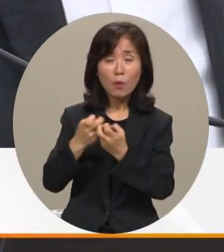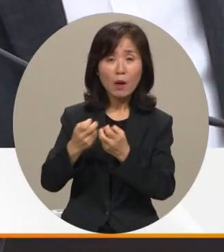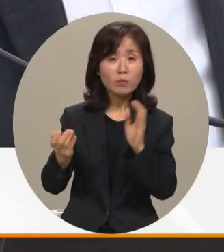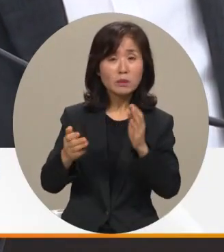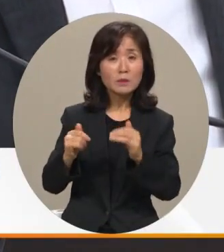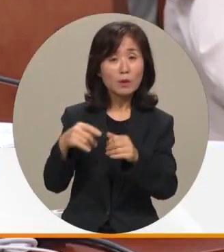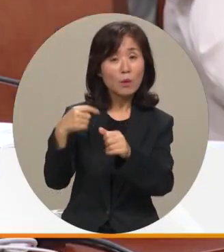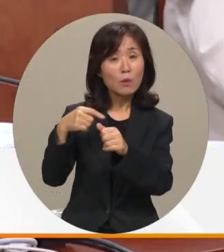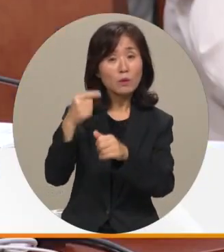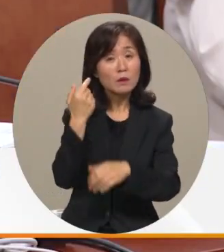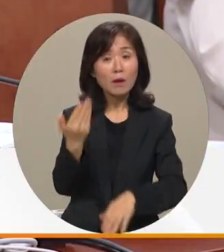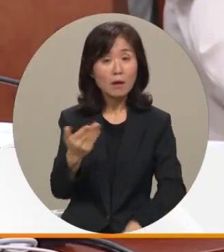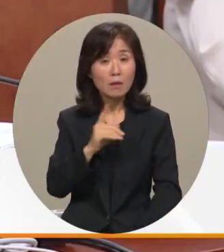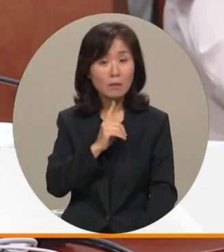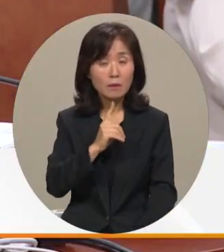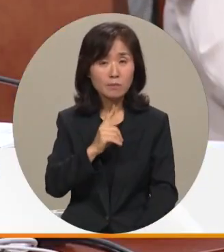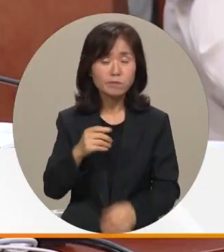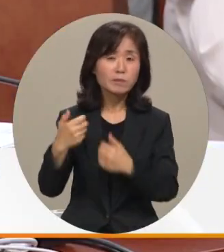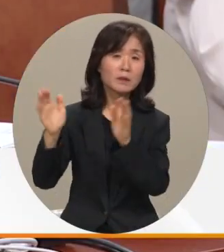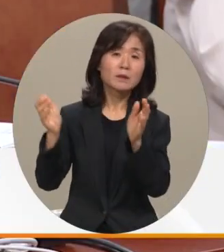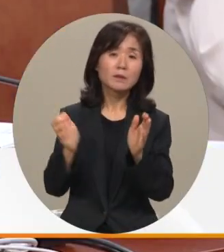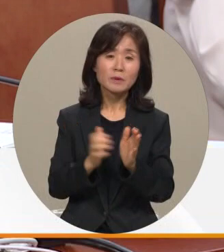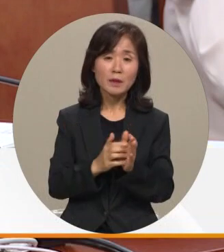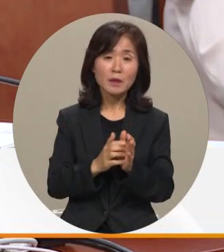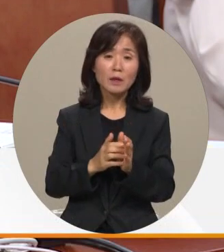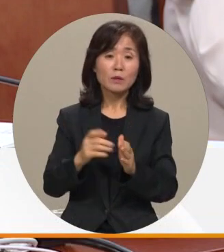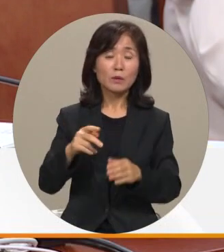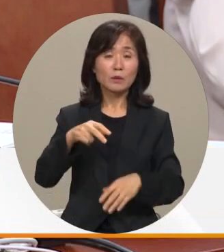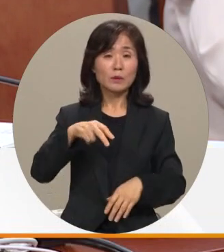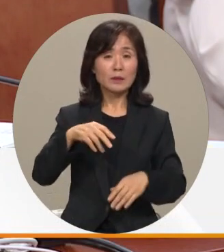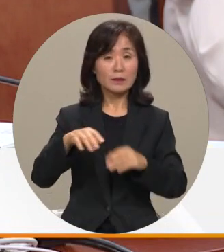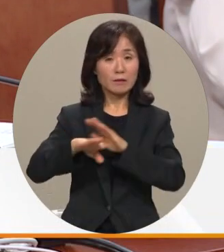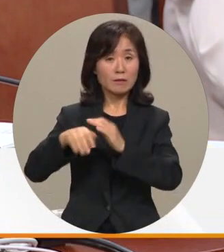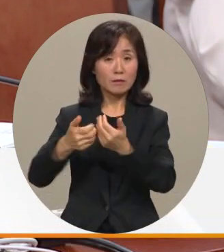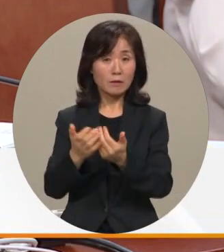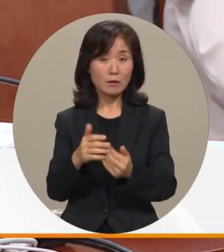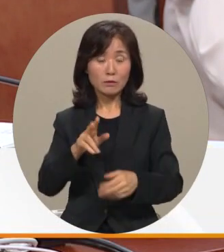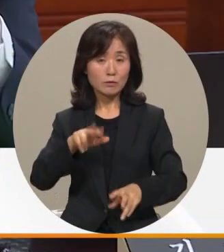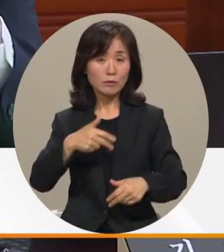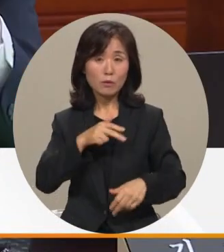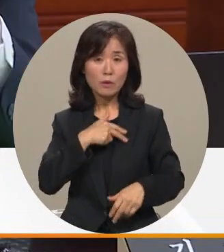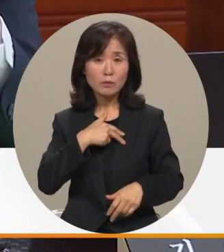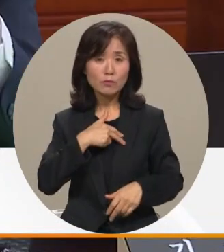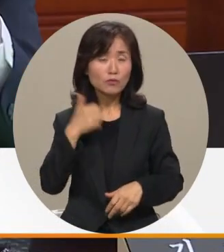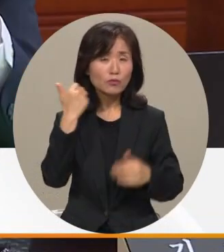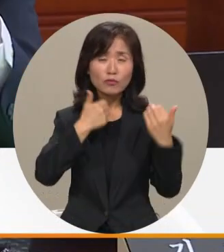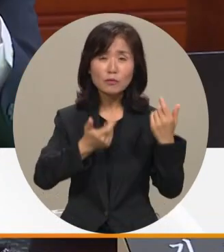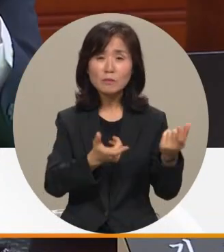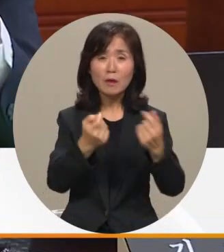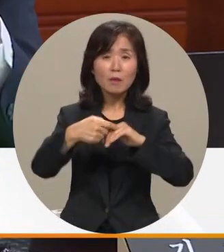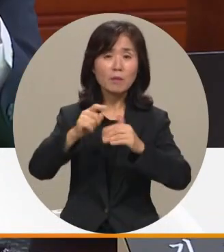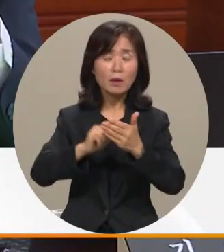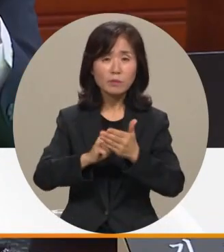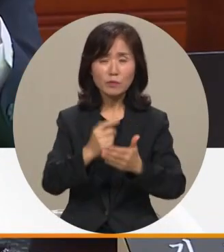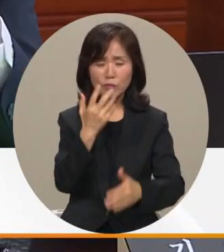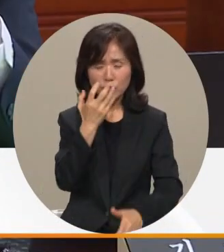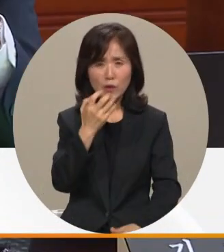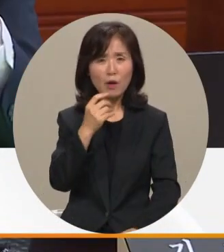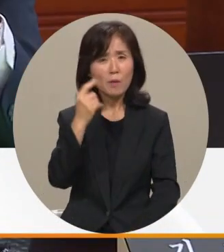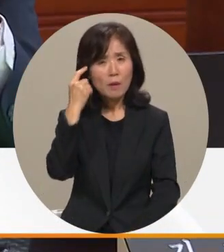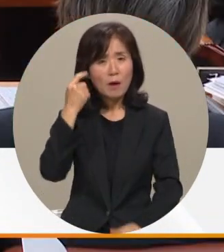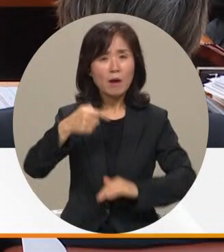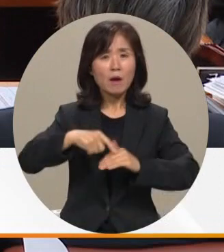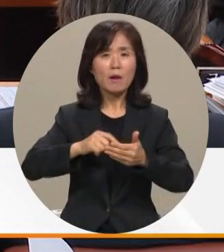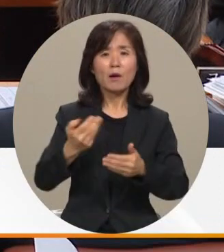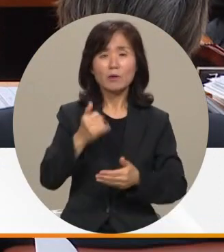정신질환이 있을지 모른다며 우울증이 있는 분들은 일상생활을 하면 안됩니까 백 의원에게 공개사과를